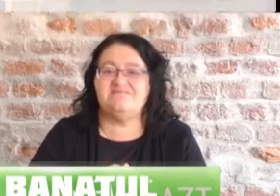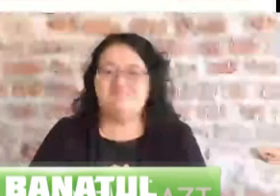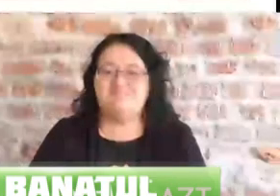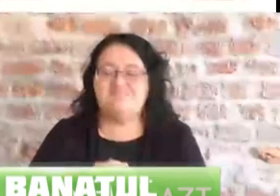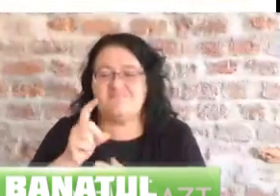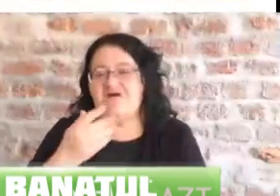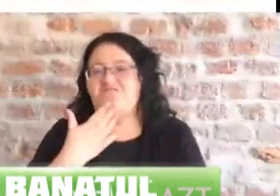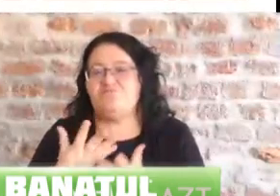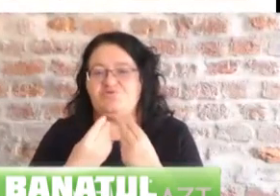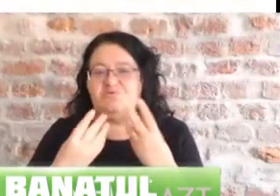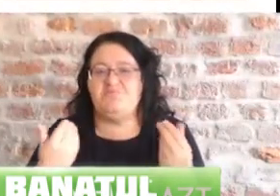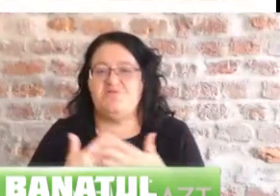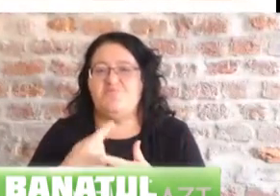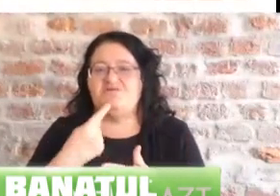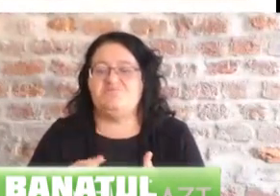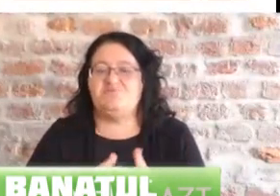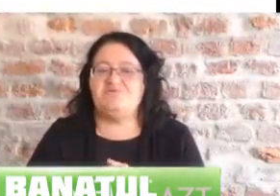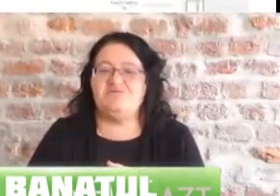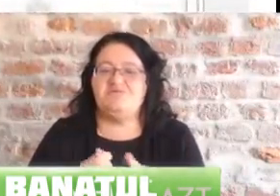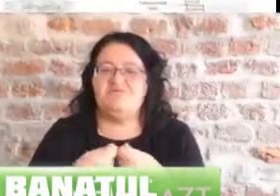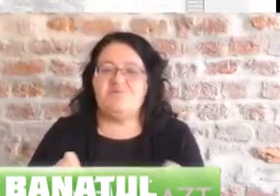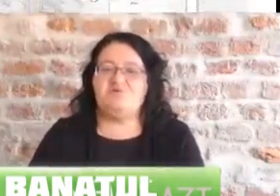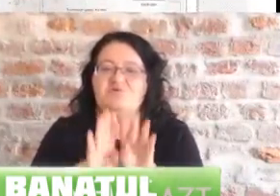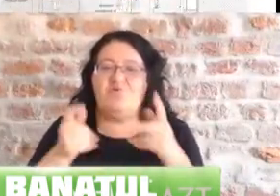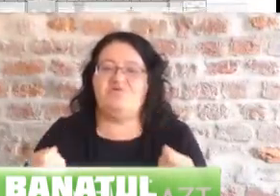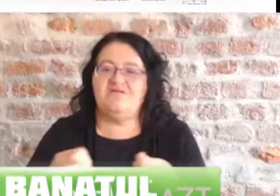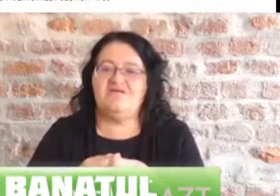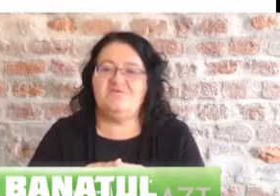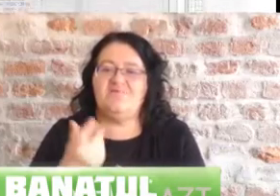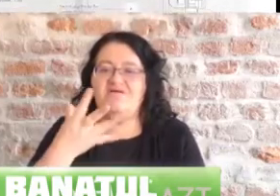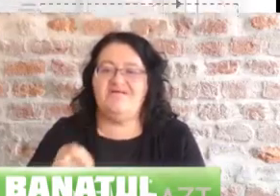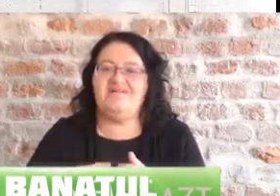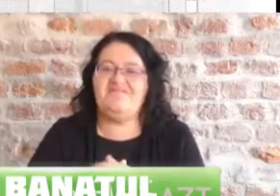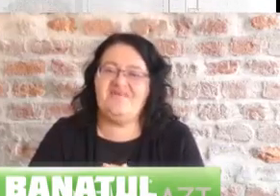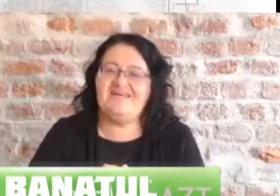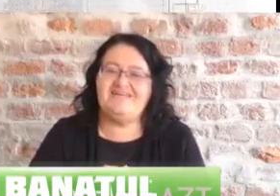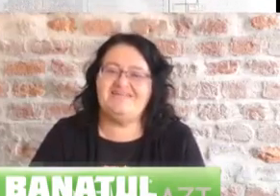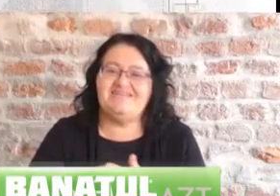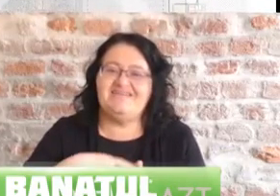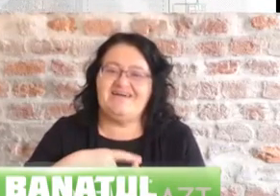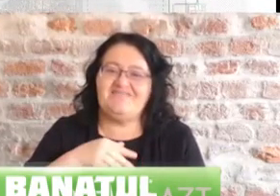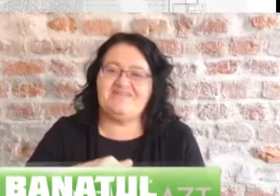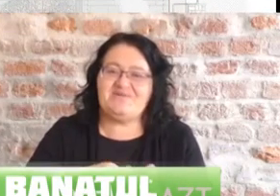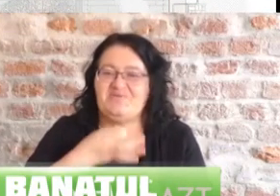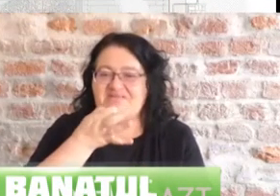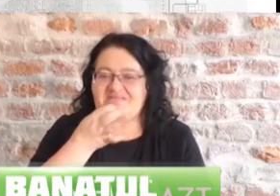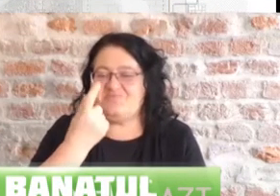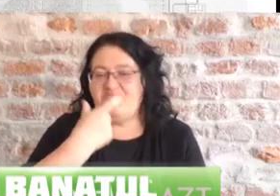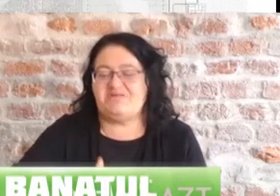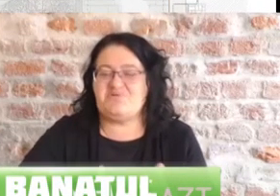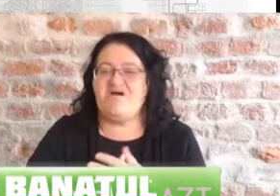Da, vă mulțumesc mult că ați menționat toți colegii din echipă, că altfel ar fi trebuit să-i menționez